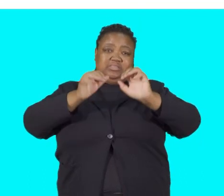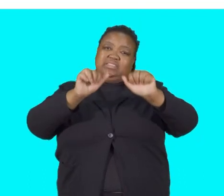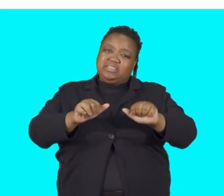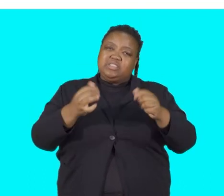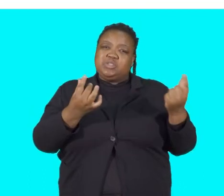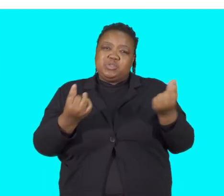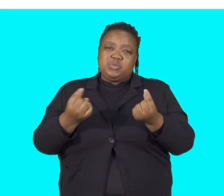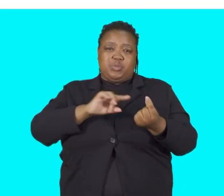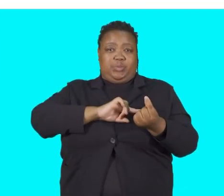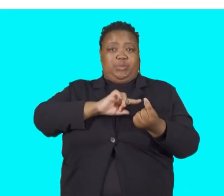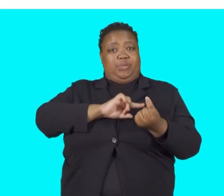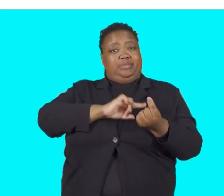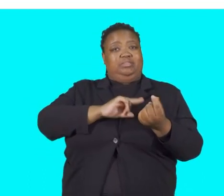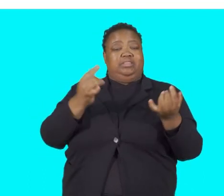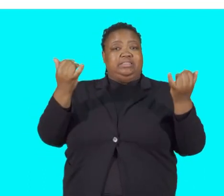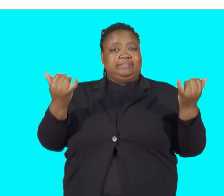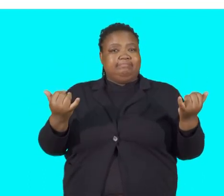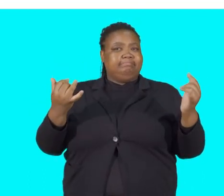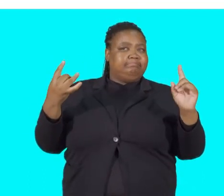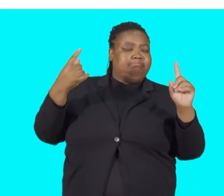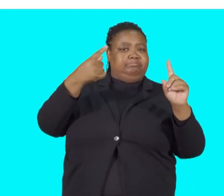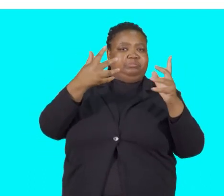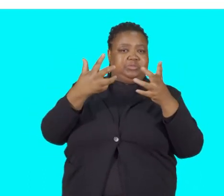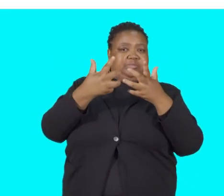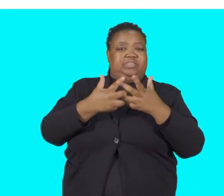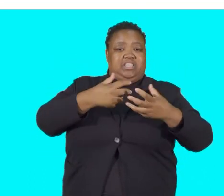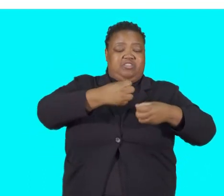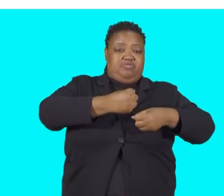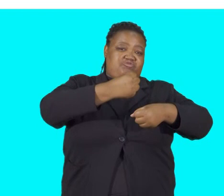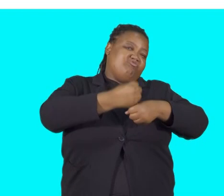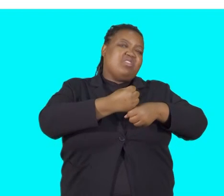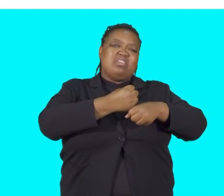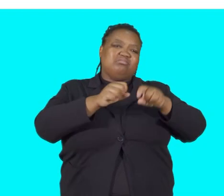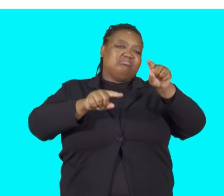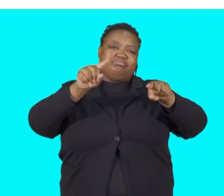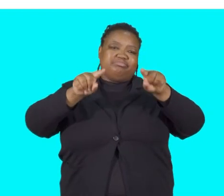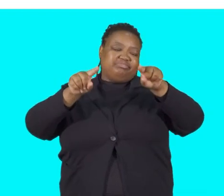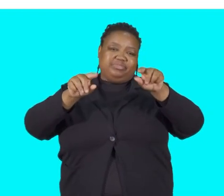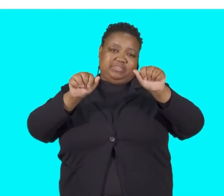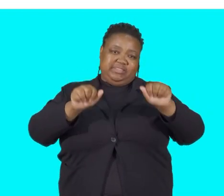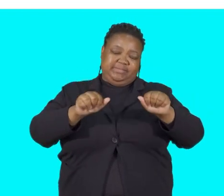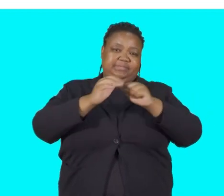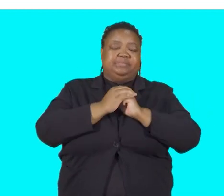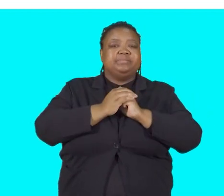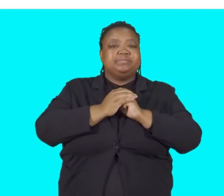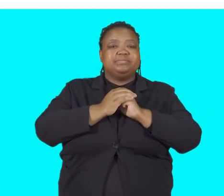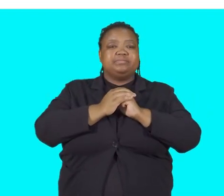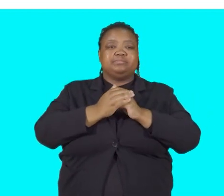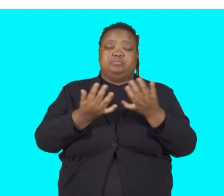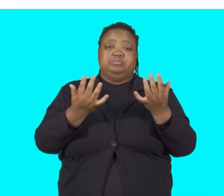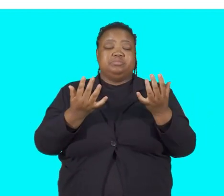yokokuba ikwazi ukujonga nomkhombandlela kuwo onke amabanga nakwisigaba siphela. Kususwe